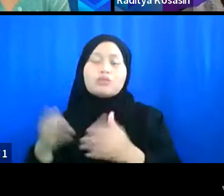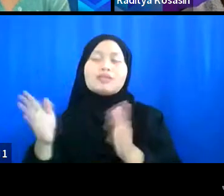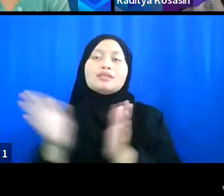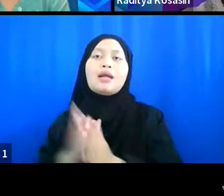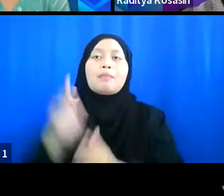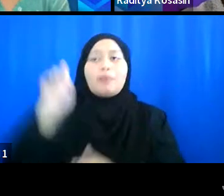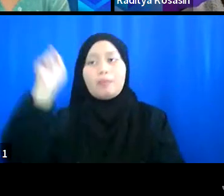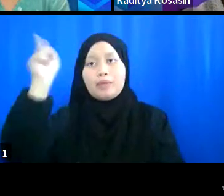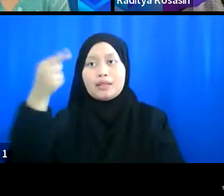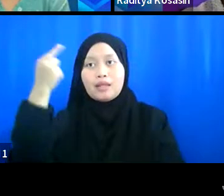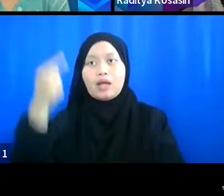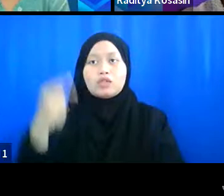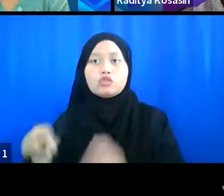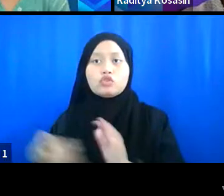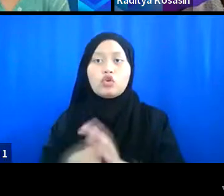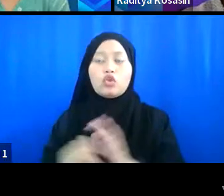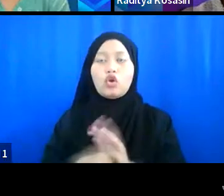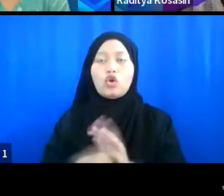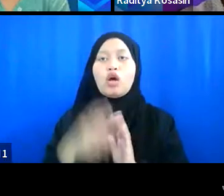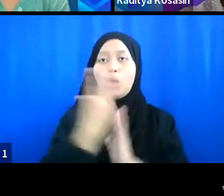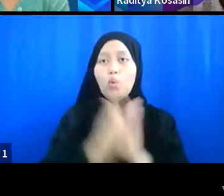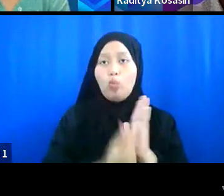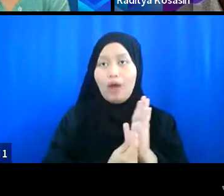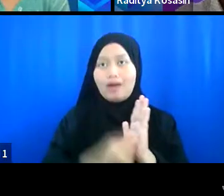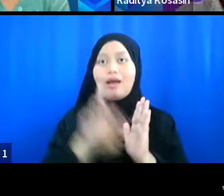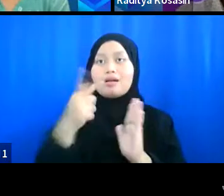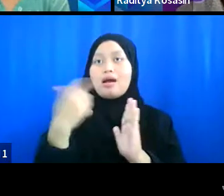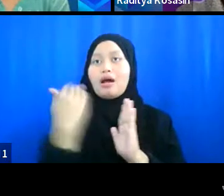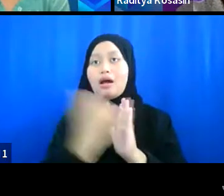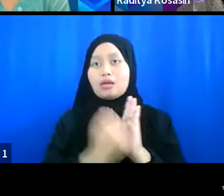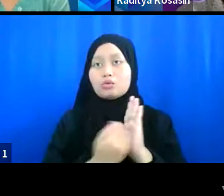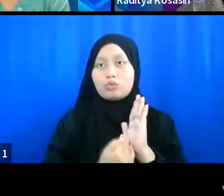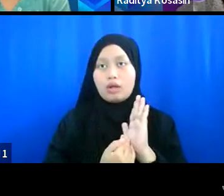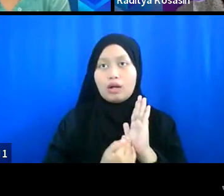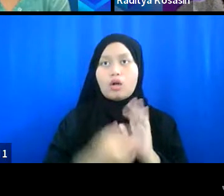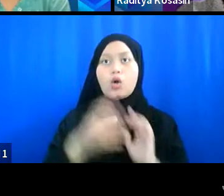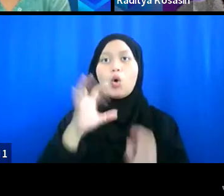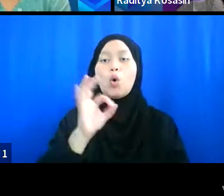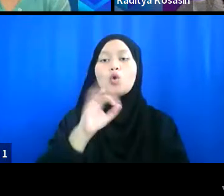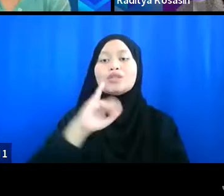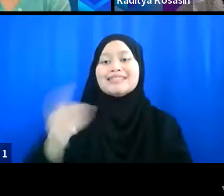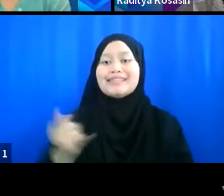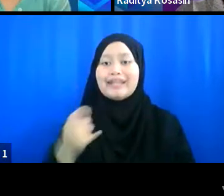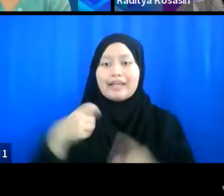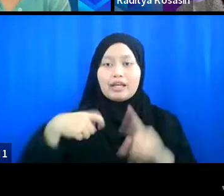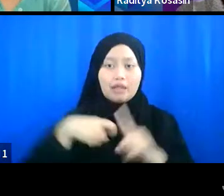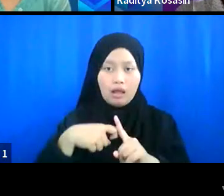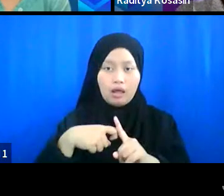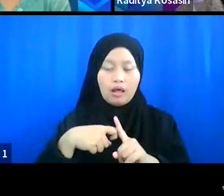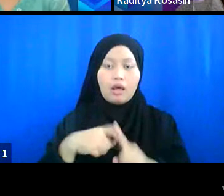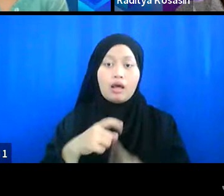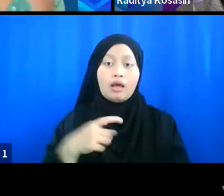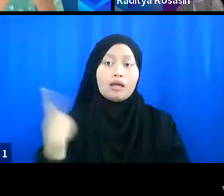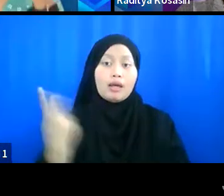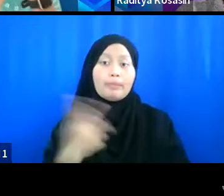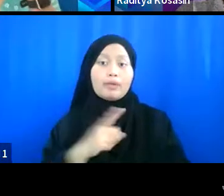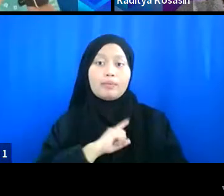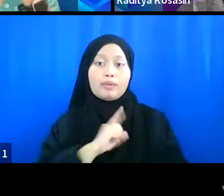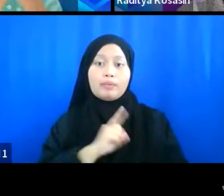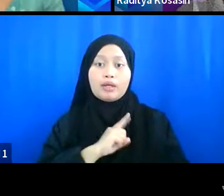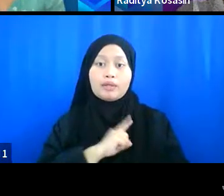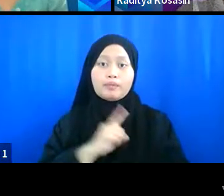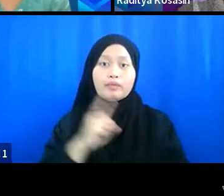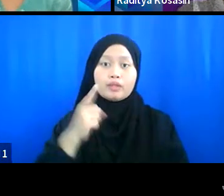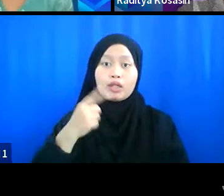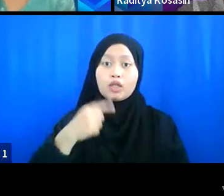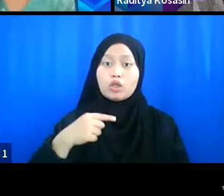keuangan itu keuangan itu memang ada aku tanya dia mau jika Jadi kami juga bisa dibantu sang istri diluar